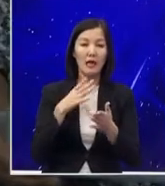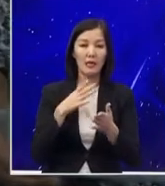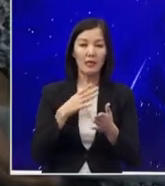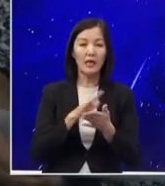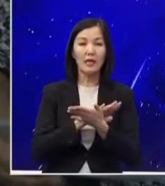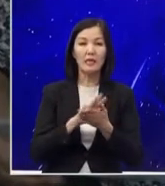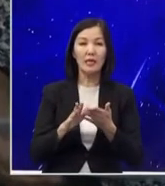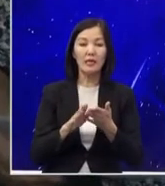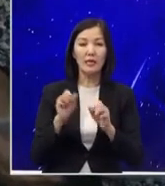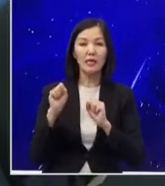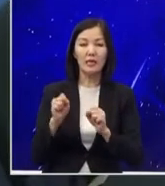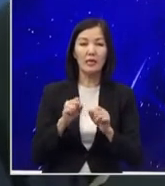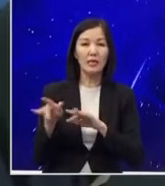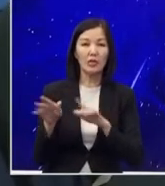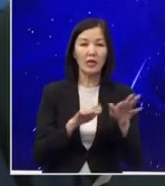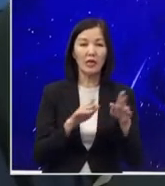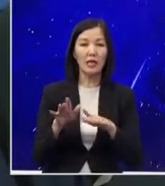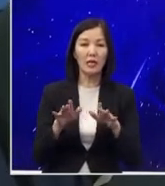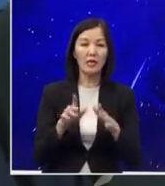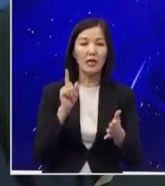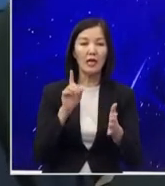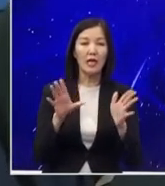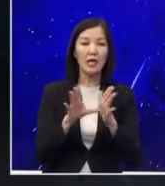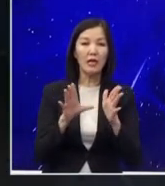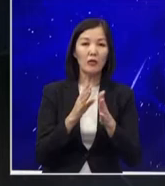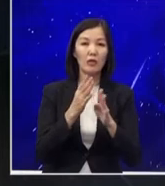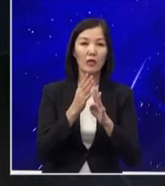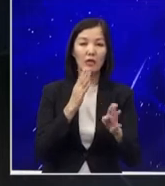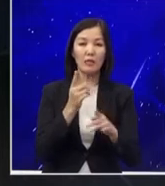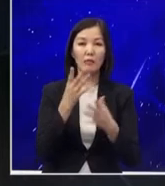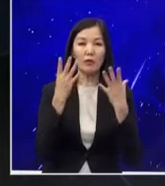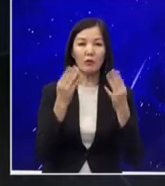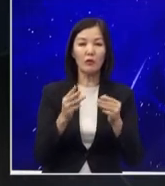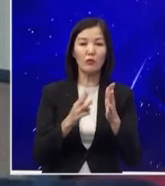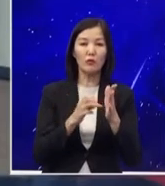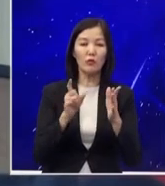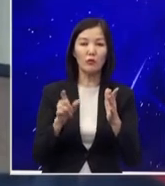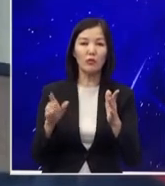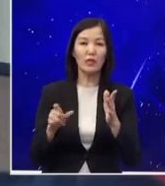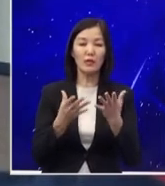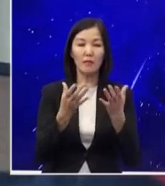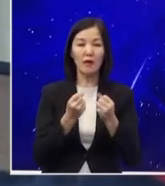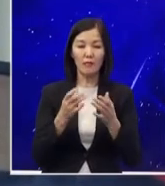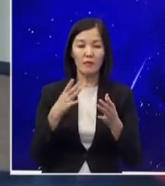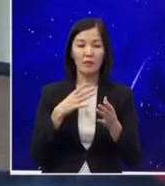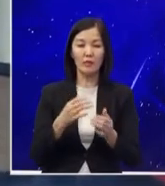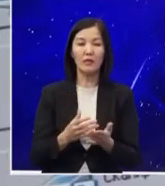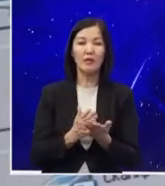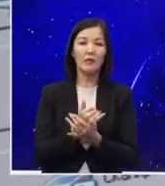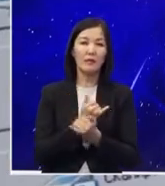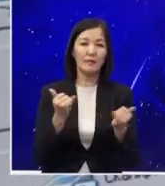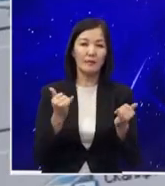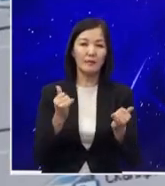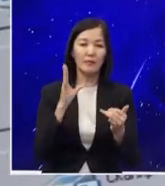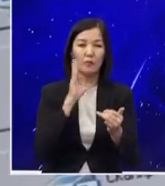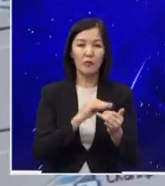санитарлық сақтық шараларын барынша сақтап, электронды кезектің көмегімен күніне 900 адамға дейін қабылдап жатырмыз дейді орталық